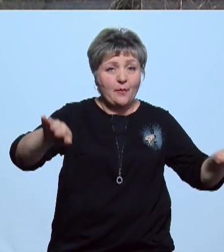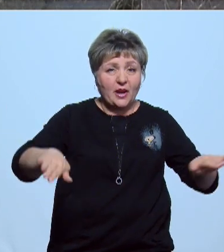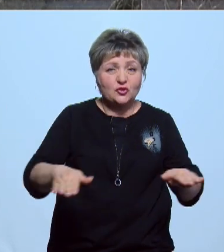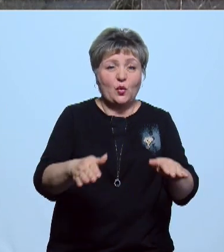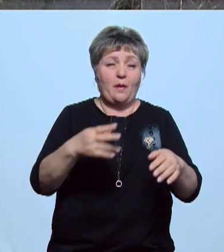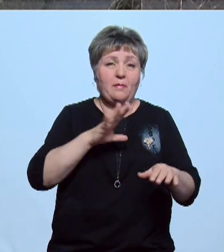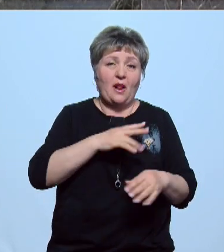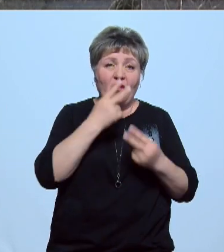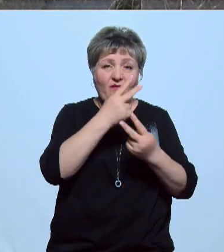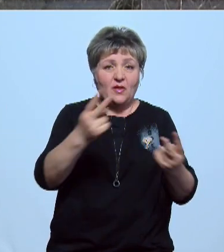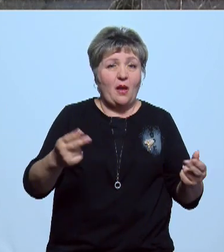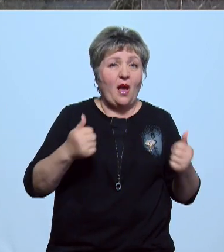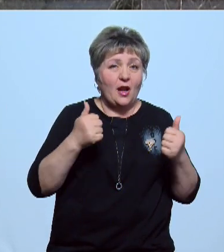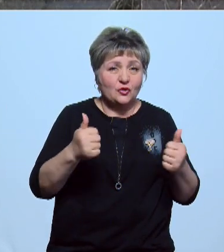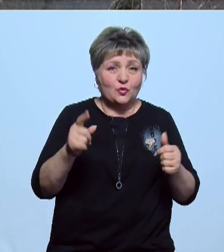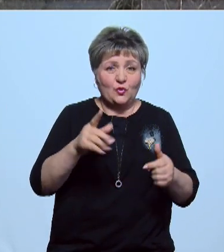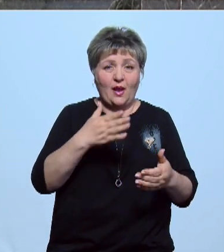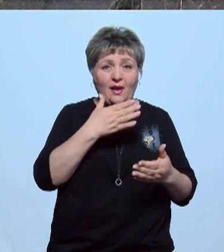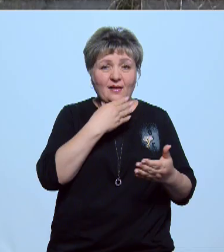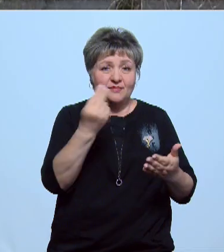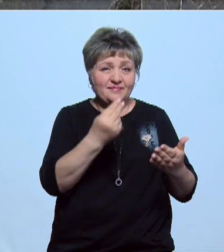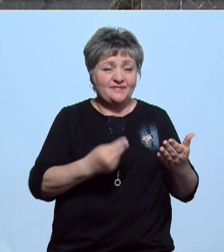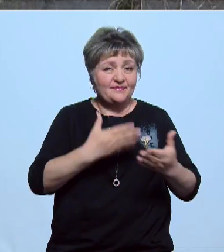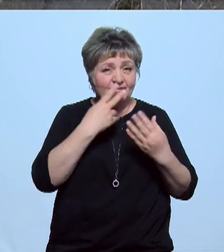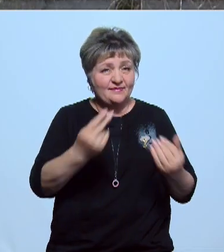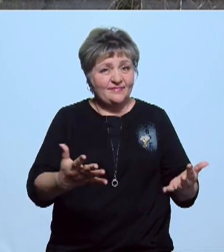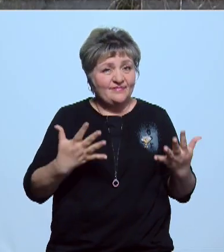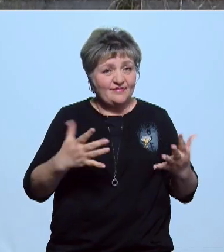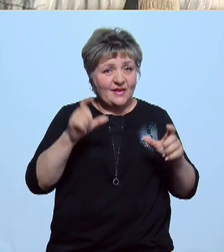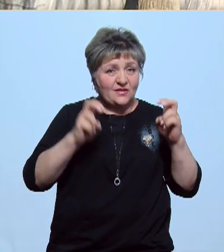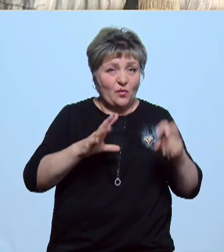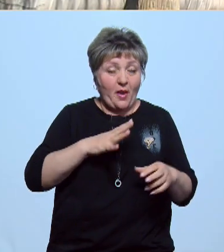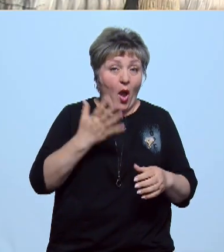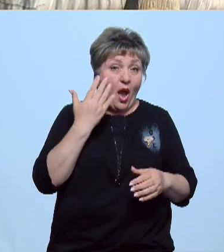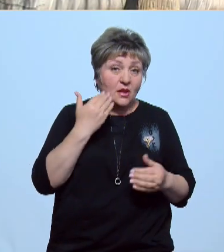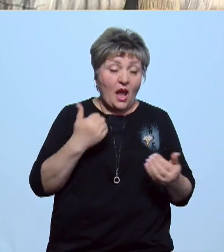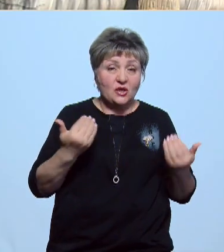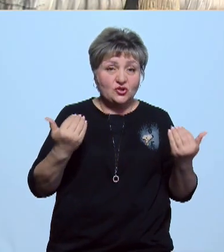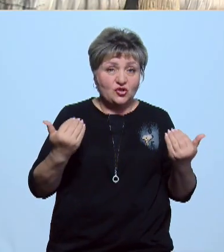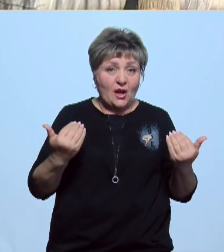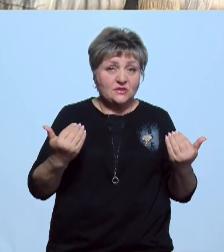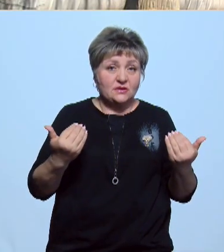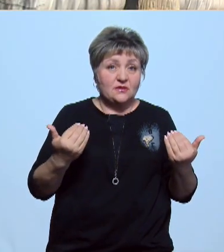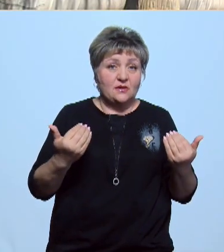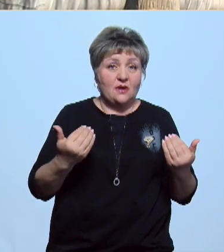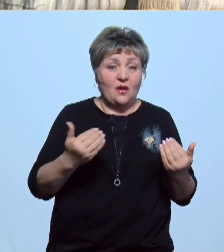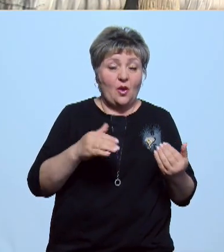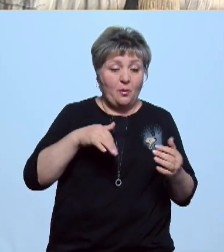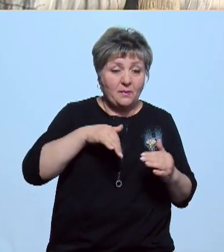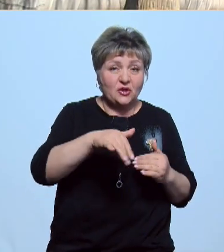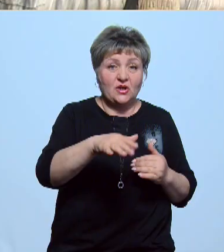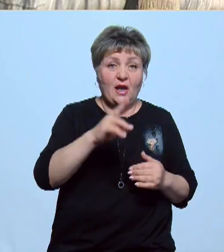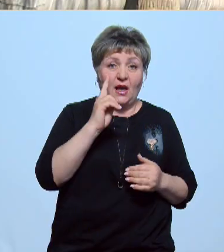даже видно получше. Да и на картинках мы смотрели, выглядел как-то завод лучше. А когда пересекли уже КПП, можно